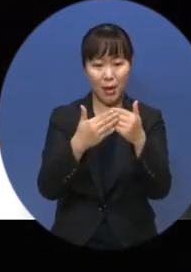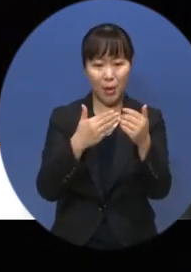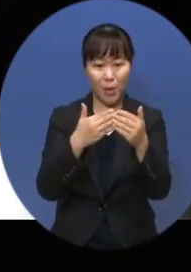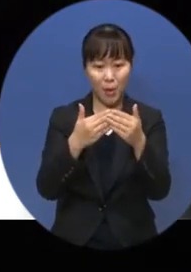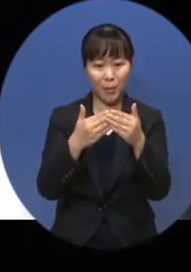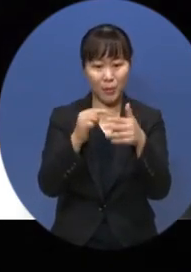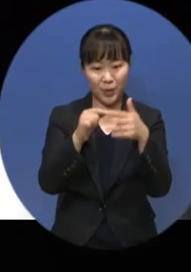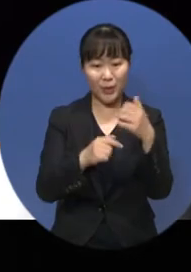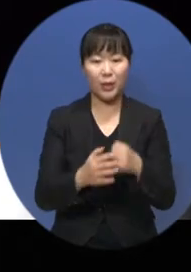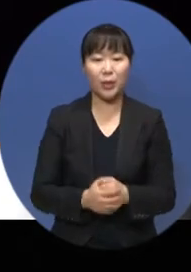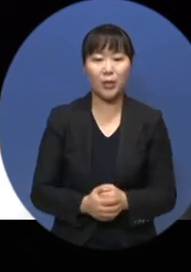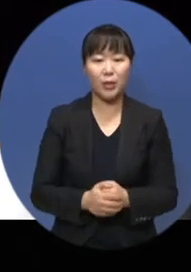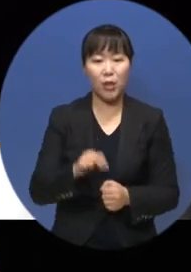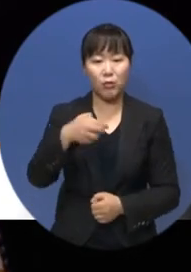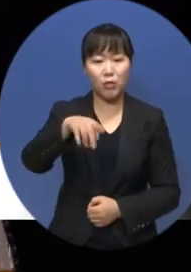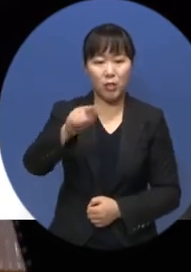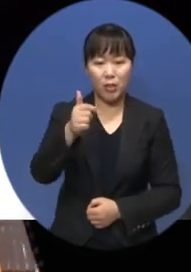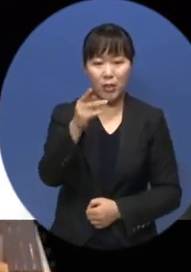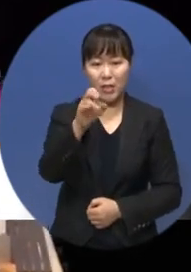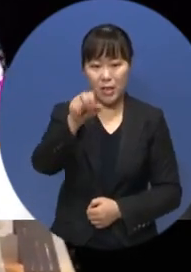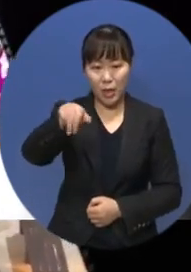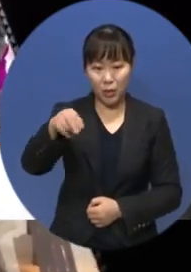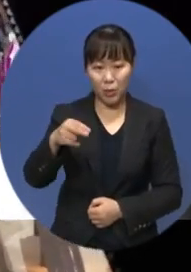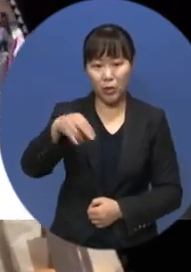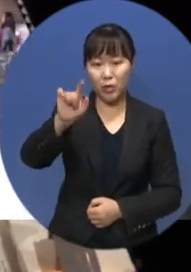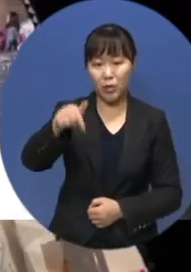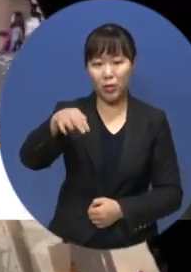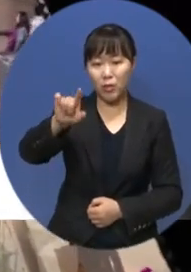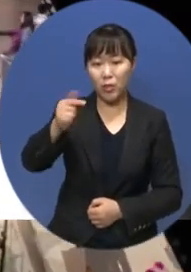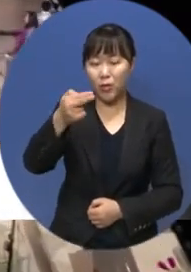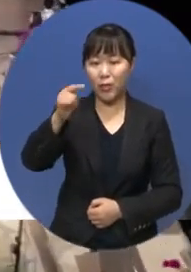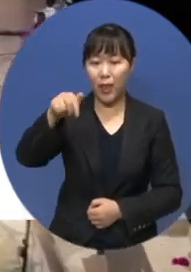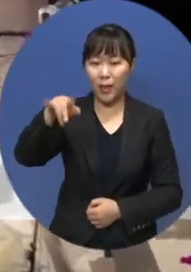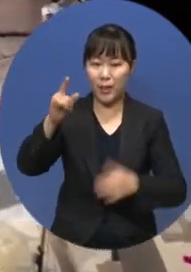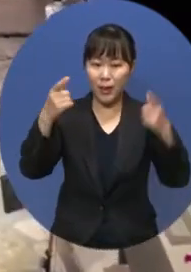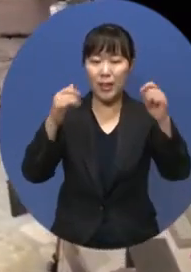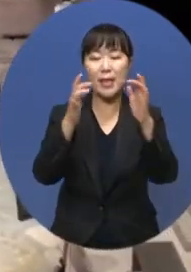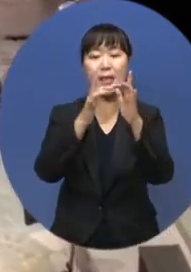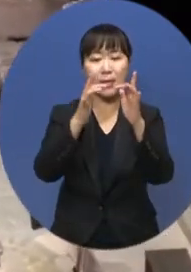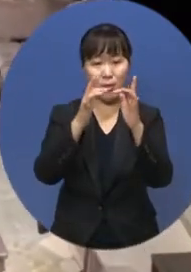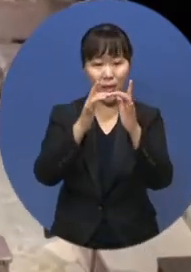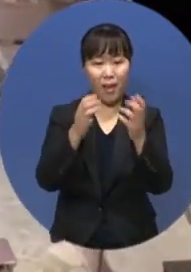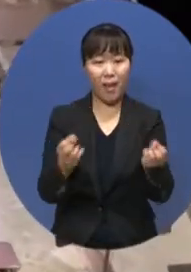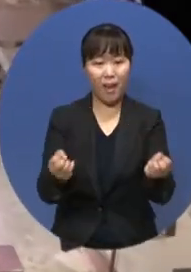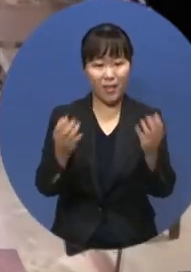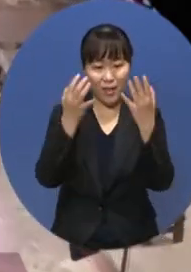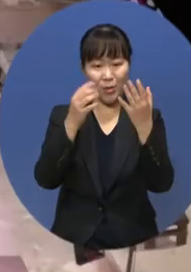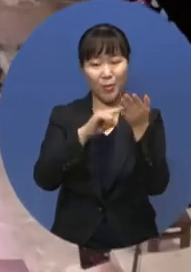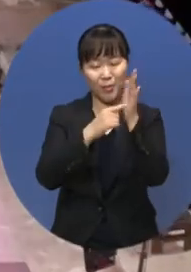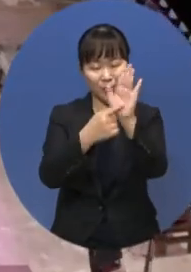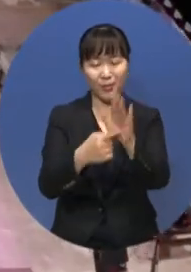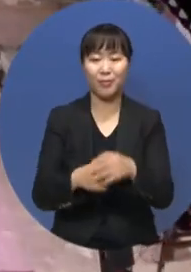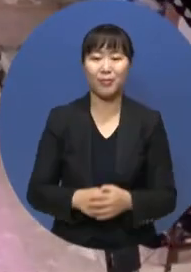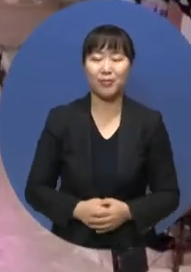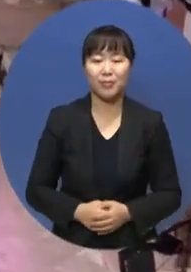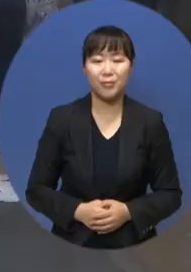체험키트, 순천향교 석전대제 등을 온라인 이벤트로 선을 보였습니다.